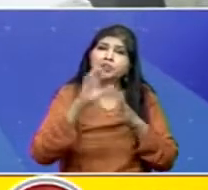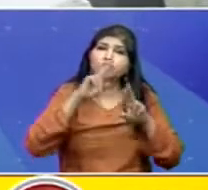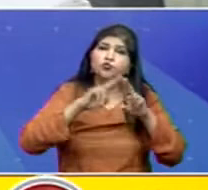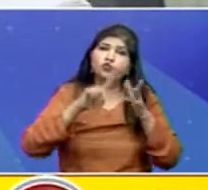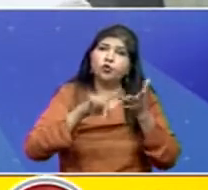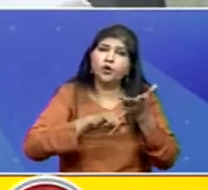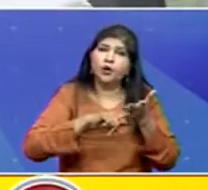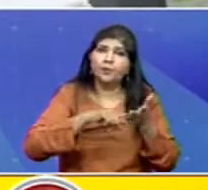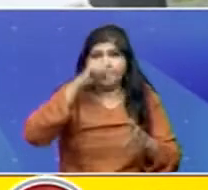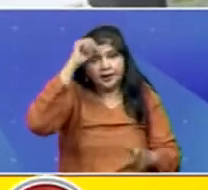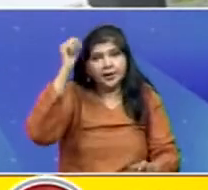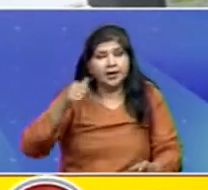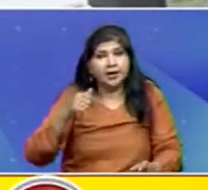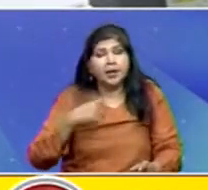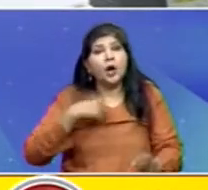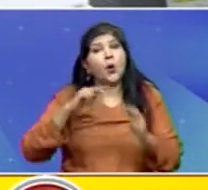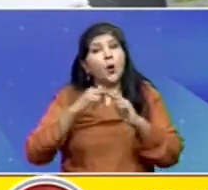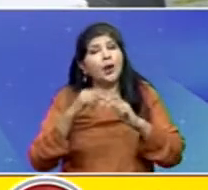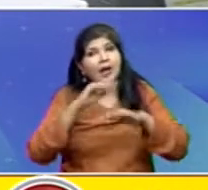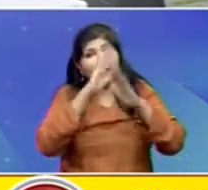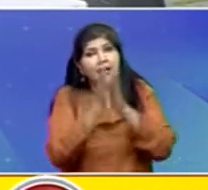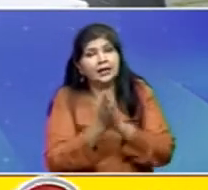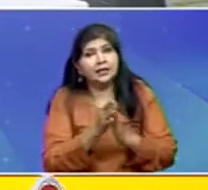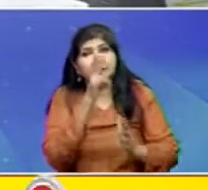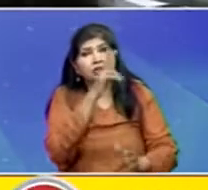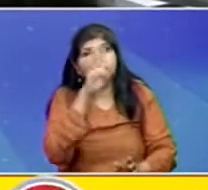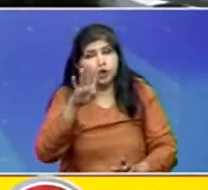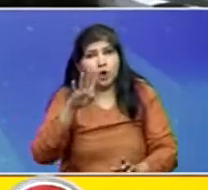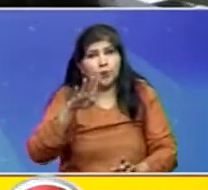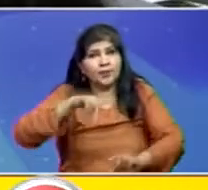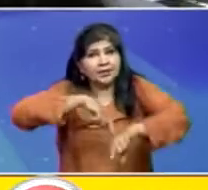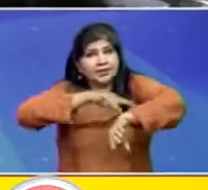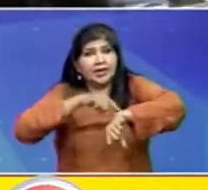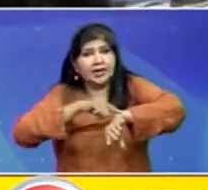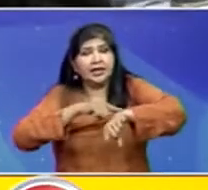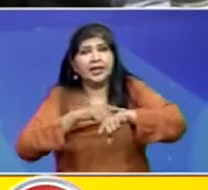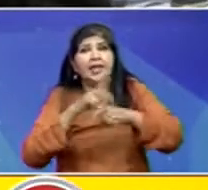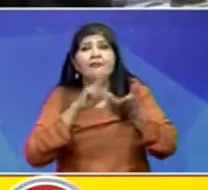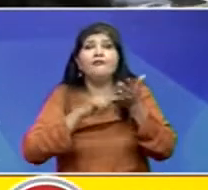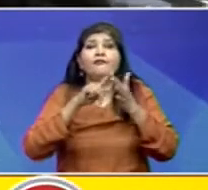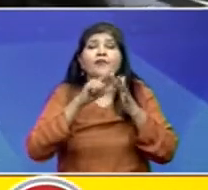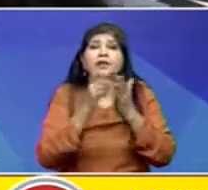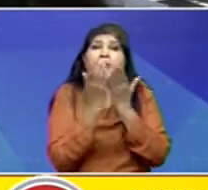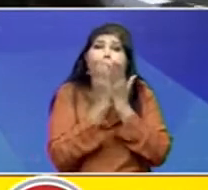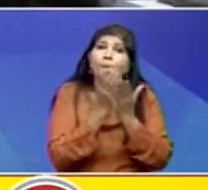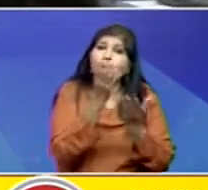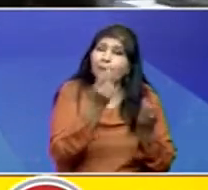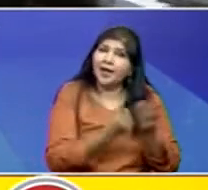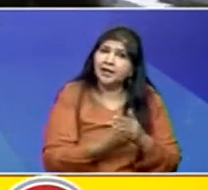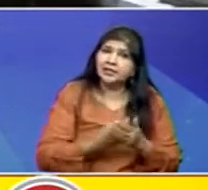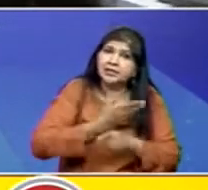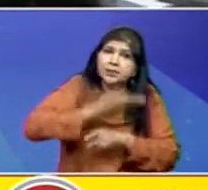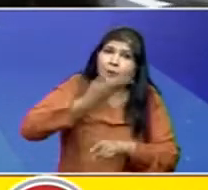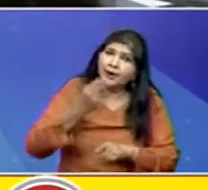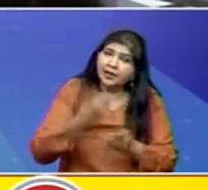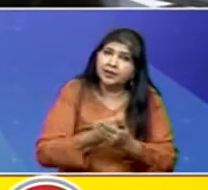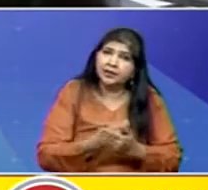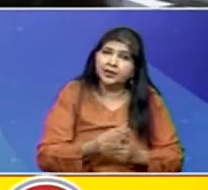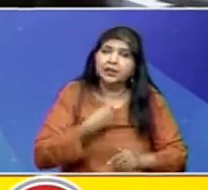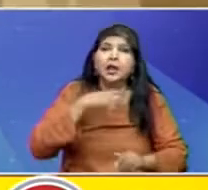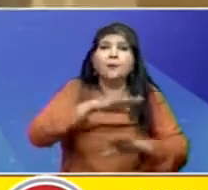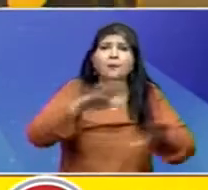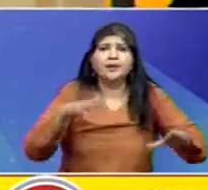हम लोग इंटरनेट के माध्यम से 24 घंटे वेदिक मैट्स पढ़ाते हैं सर्व गोरो जी आप तो जानते हैं, मैं लगातार